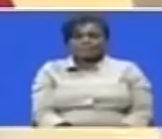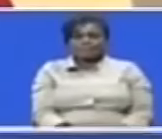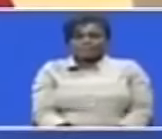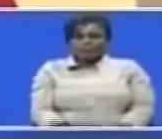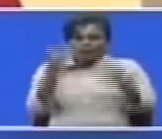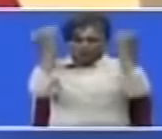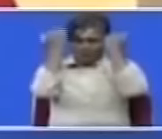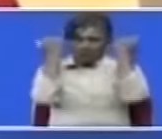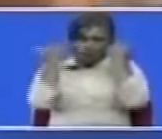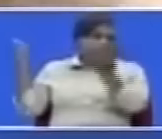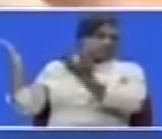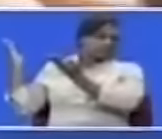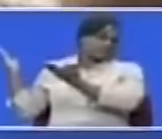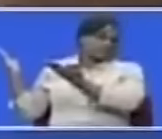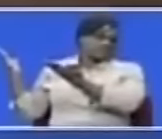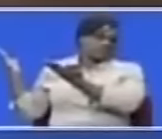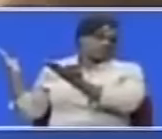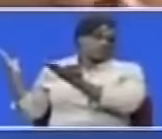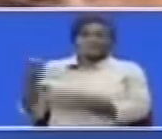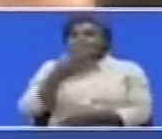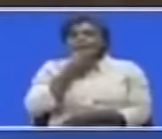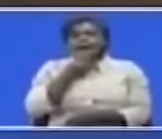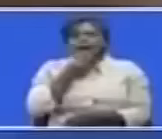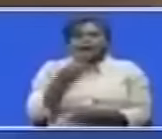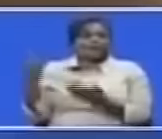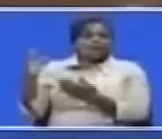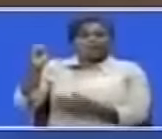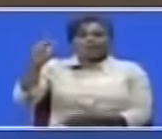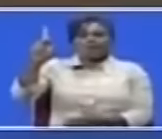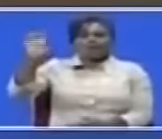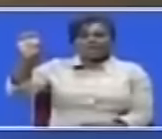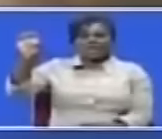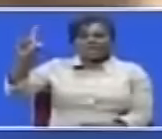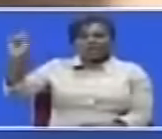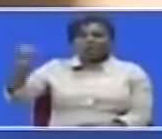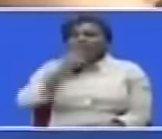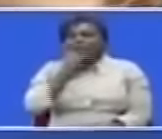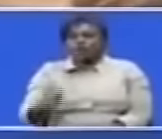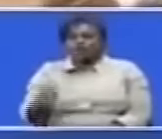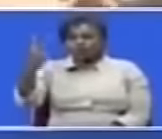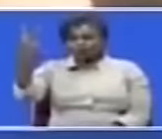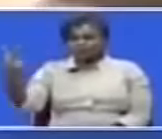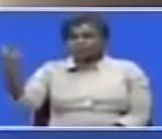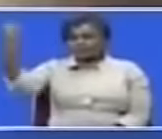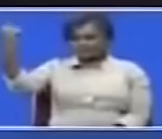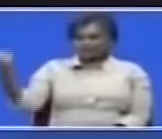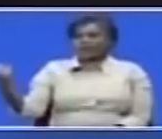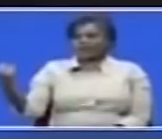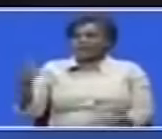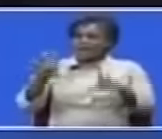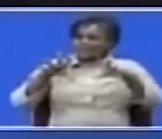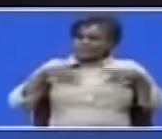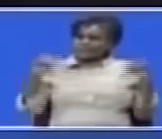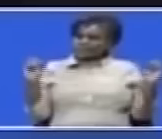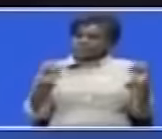Ni katika chumba hiki cha mahakama ambapo Evans Ochieng Okelo mwenye umri wa miaka 25 alikana